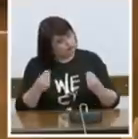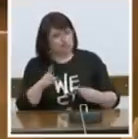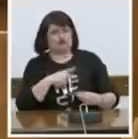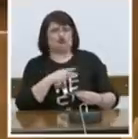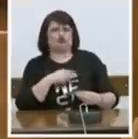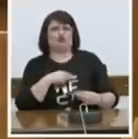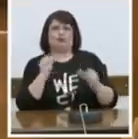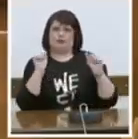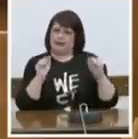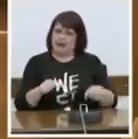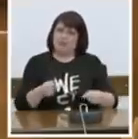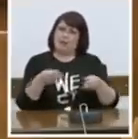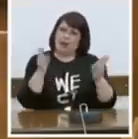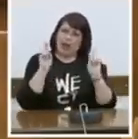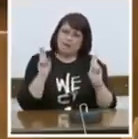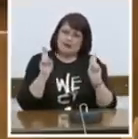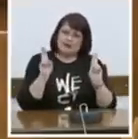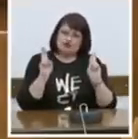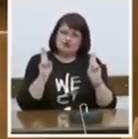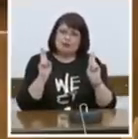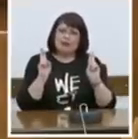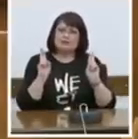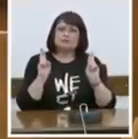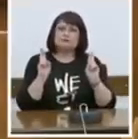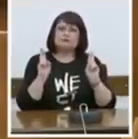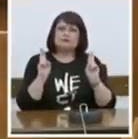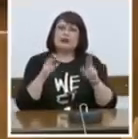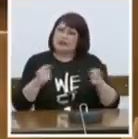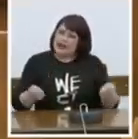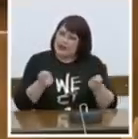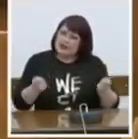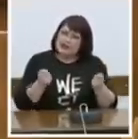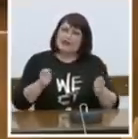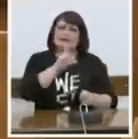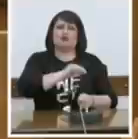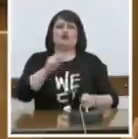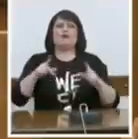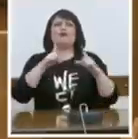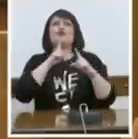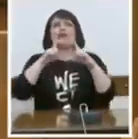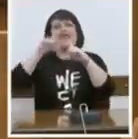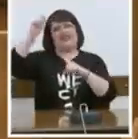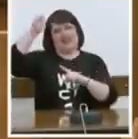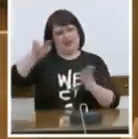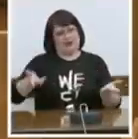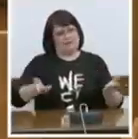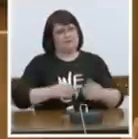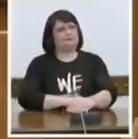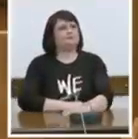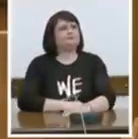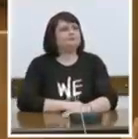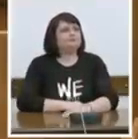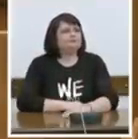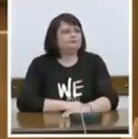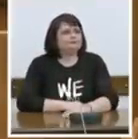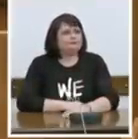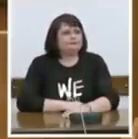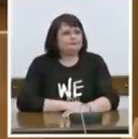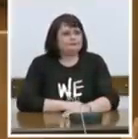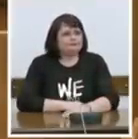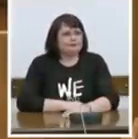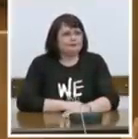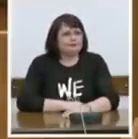και ελπίζουμε το αντίστοιχο να γίνει και με τη ΔΕΗ. Θέλουμε να είμαστε η